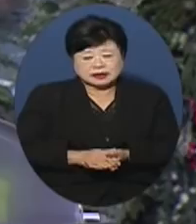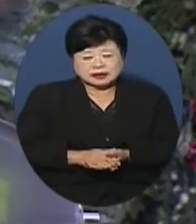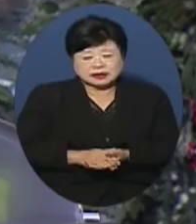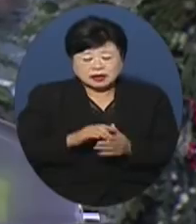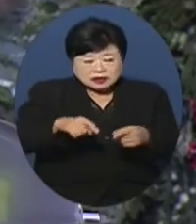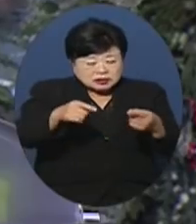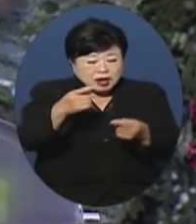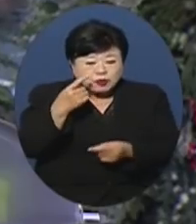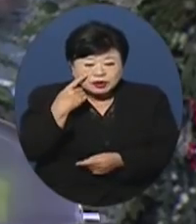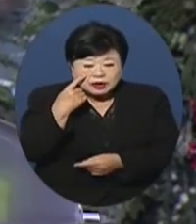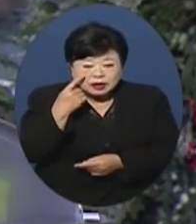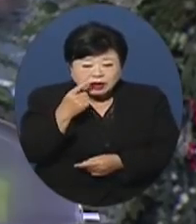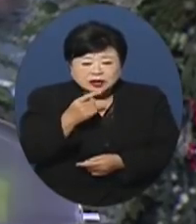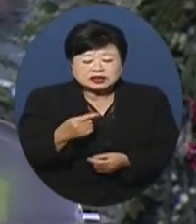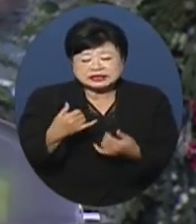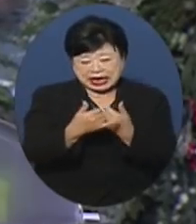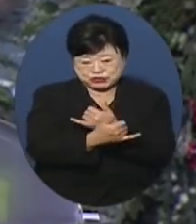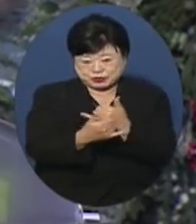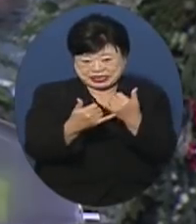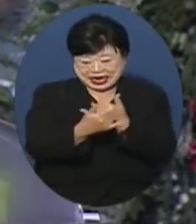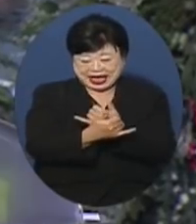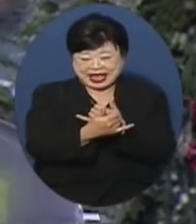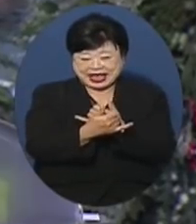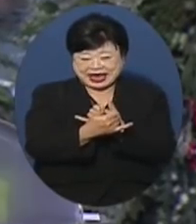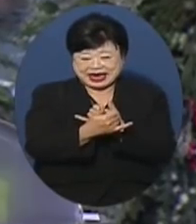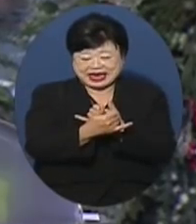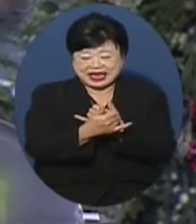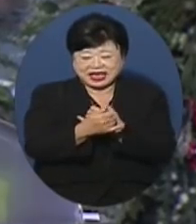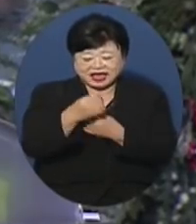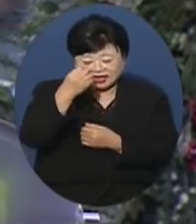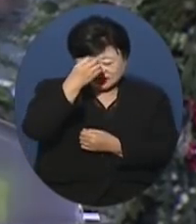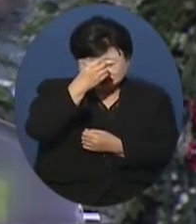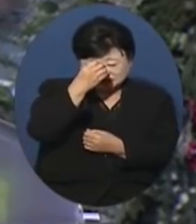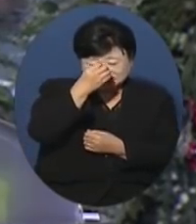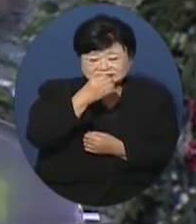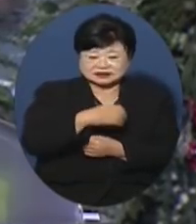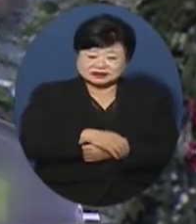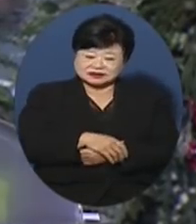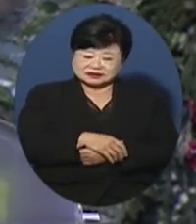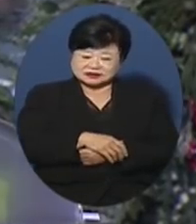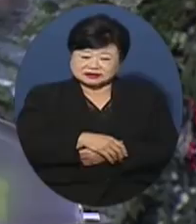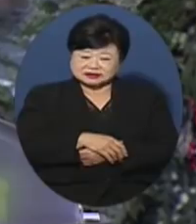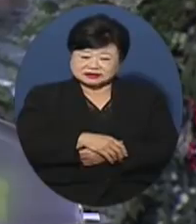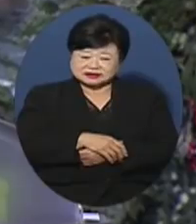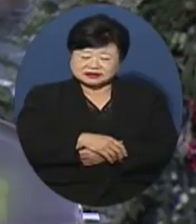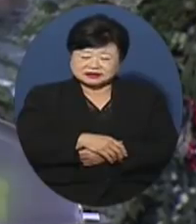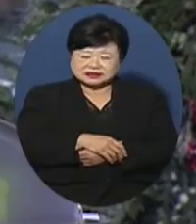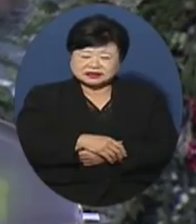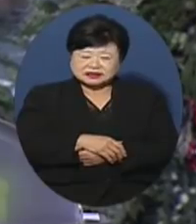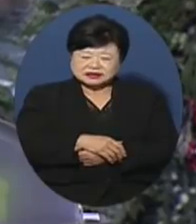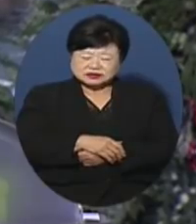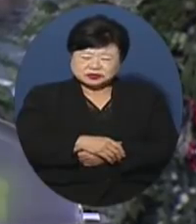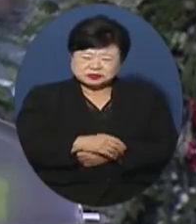들어가 보니 어떤 아주머니가 정신이 온전치 않은 아들을 데리고 와서